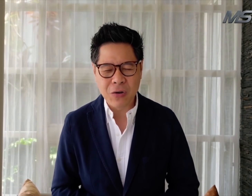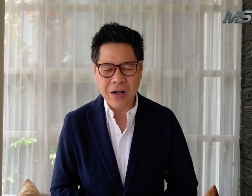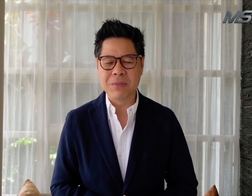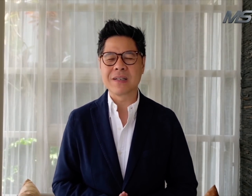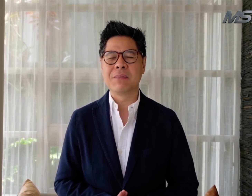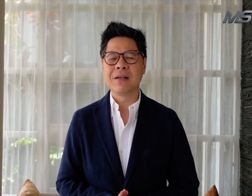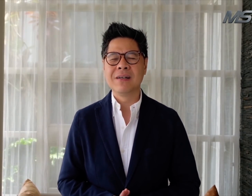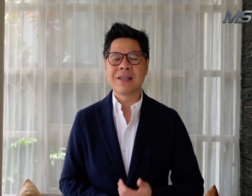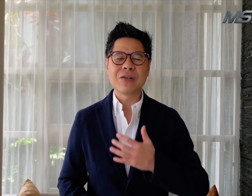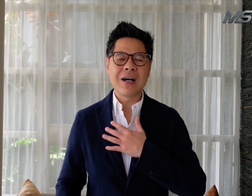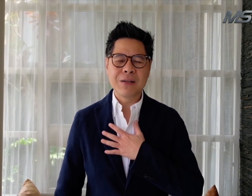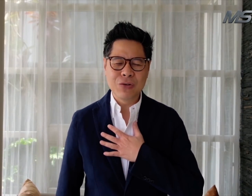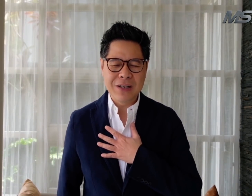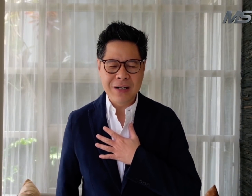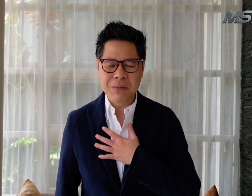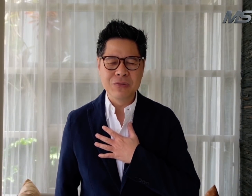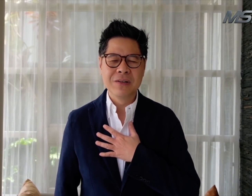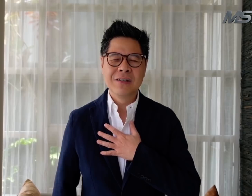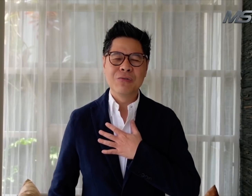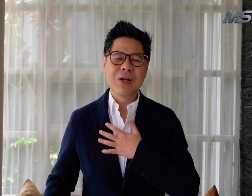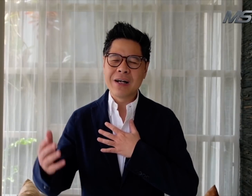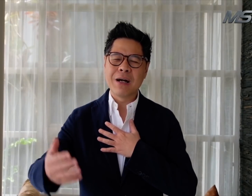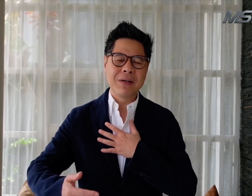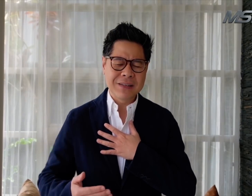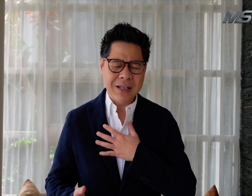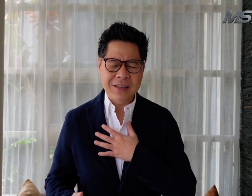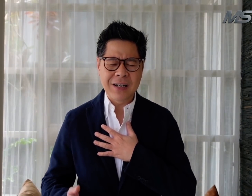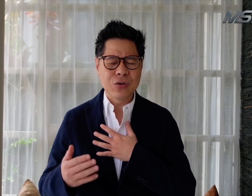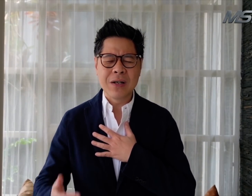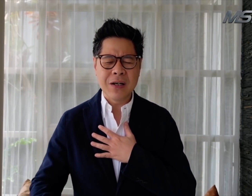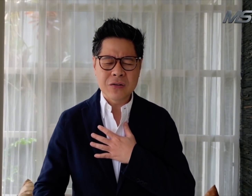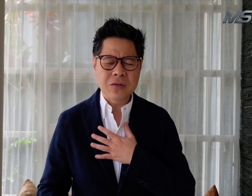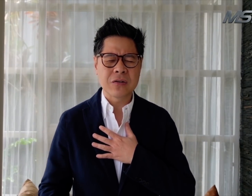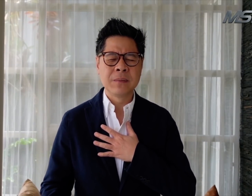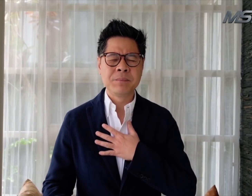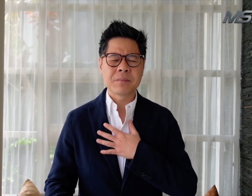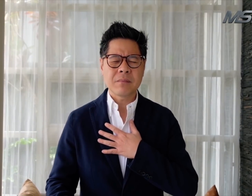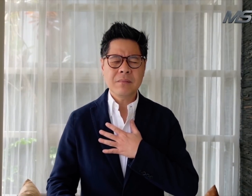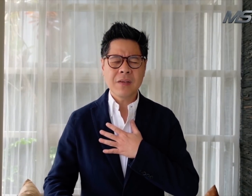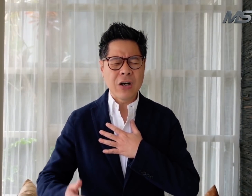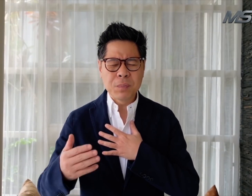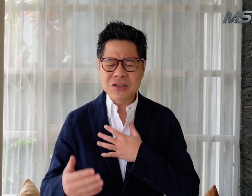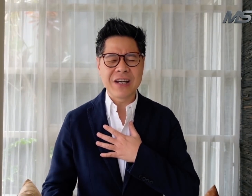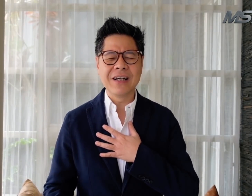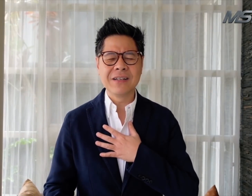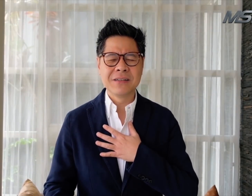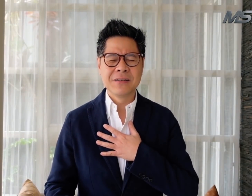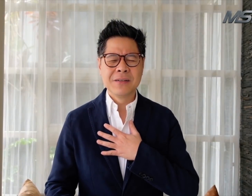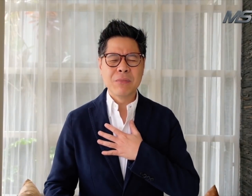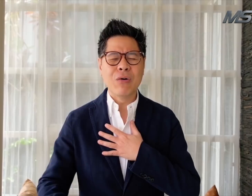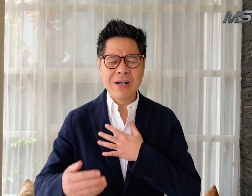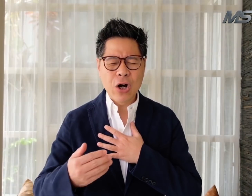kita berdoa bersama. Taruh tanganmu di dadamu, ulangi apa yang saya katakan. Tuhan Yesus, aku